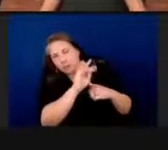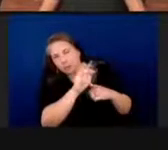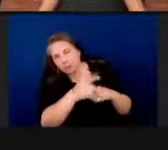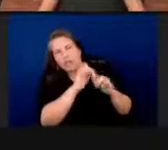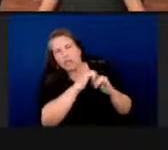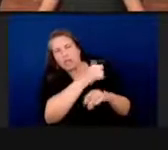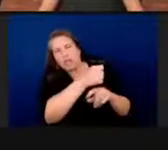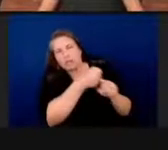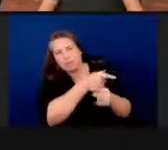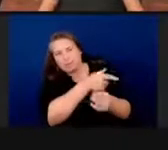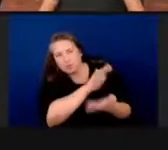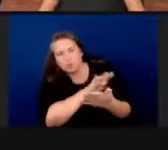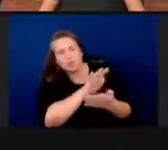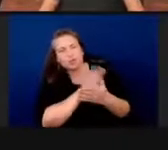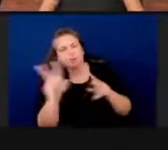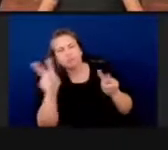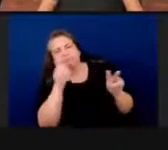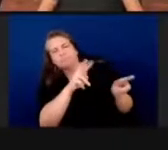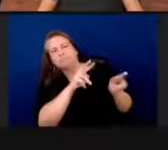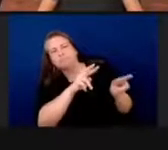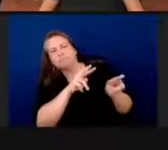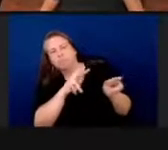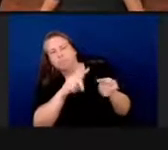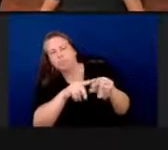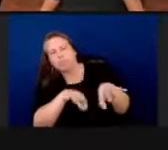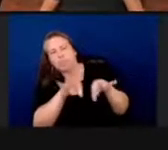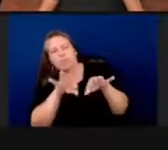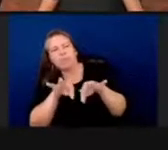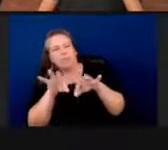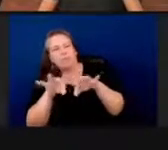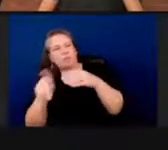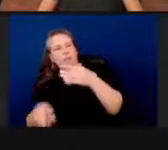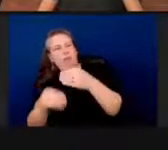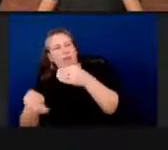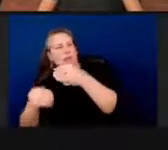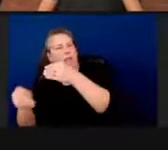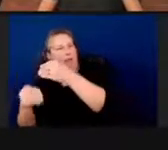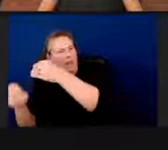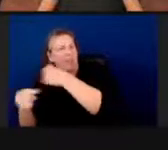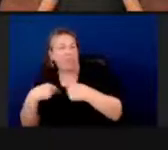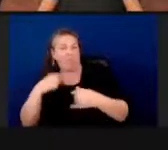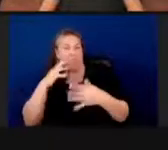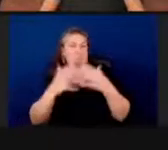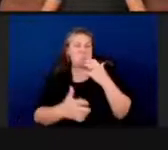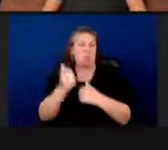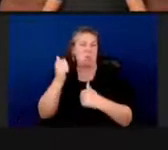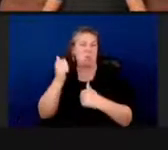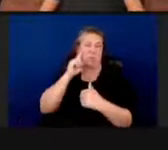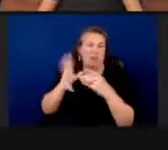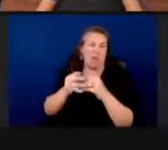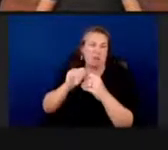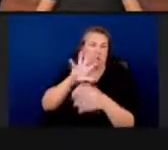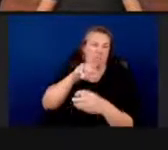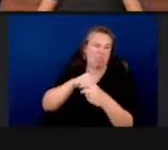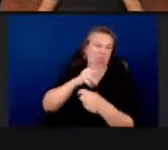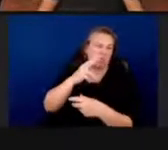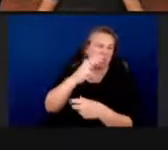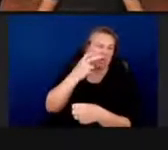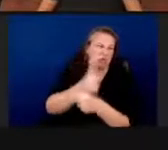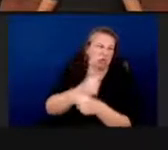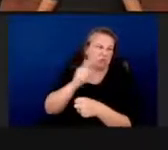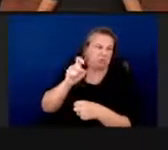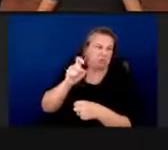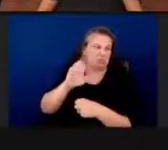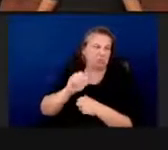wadau mbalimbali wanaendelea na kazi, na tutakuwa na tutakuwa na